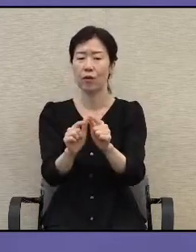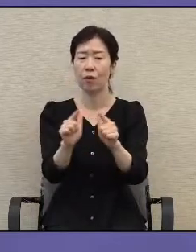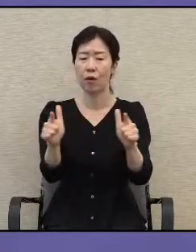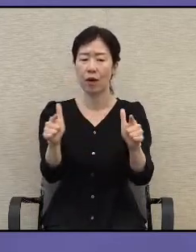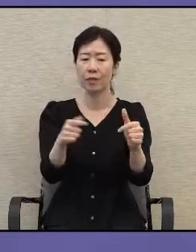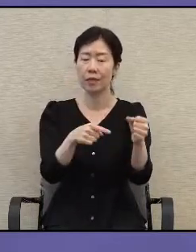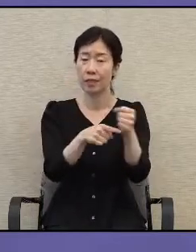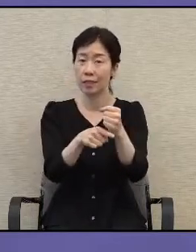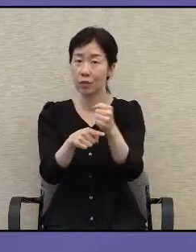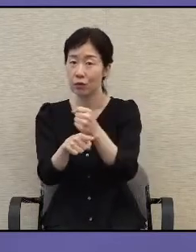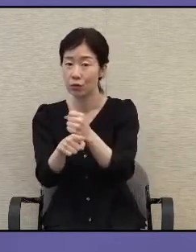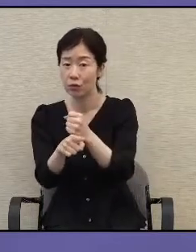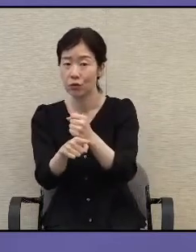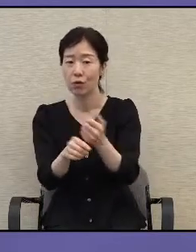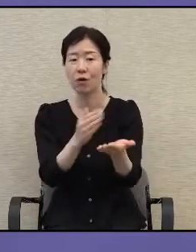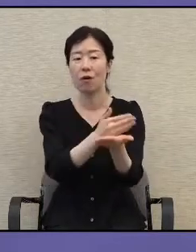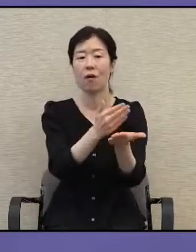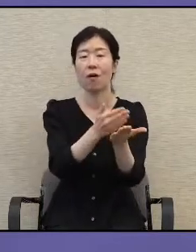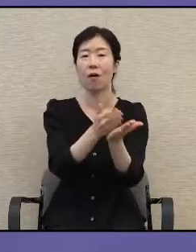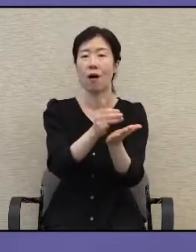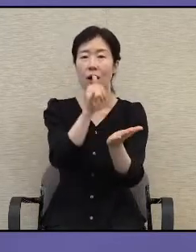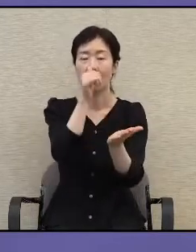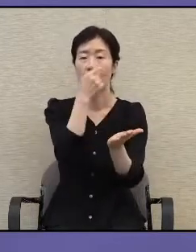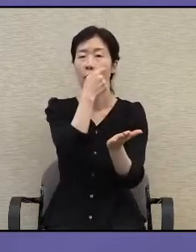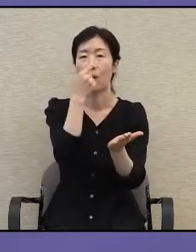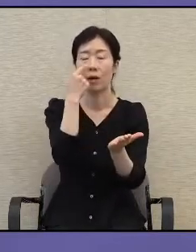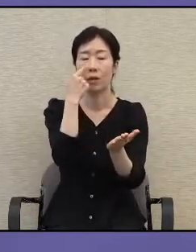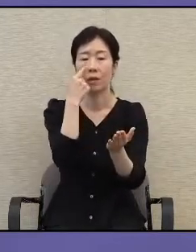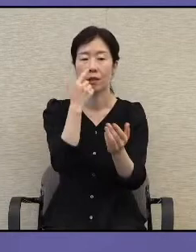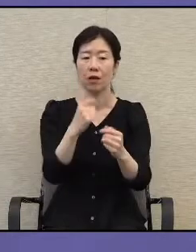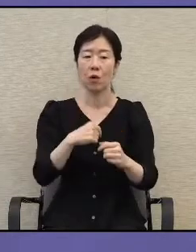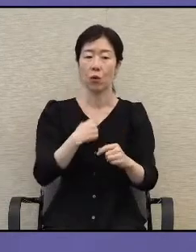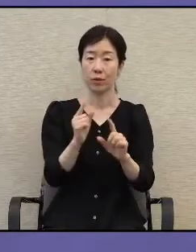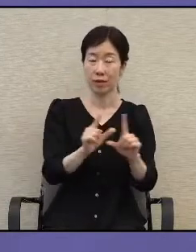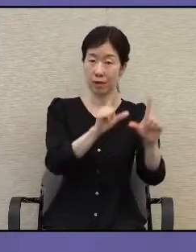확인이 되었는데요. 뭐 1인 가구라든지 소득 감소라든지